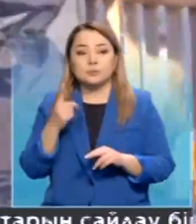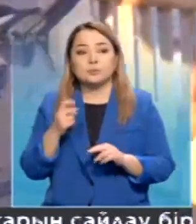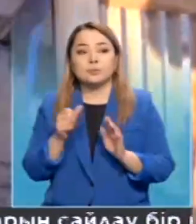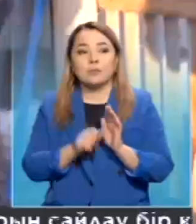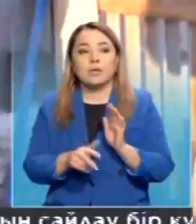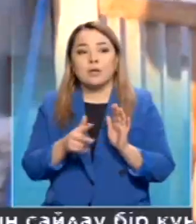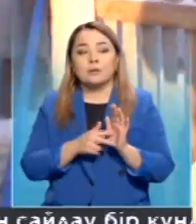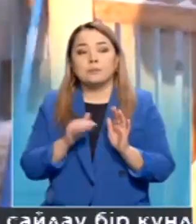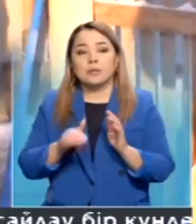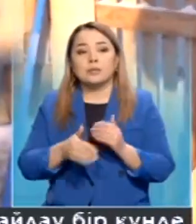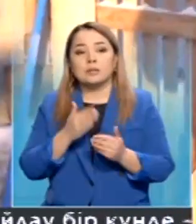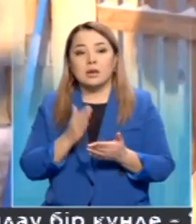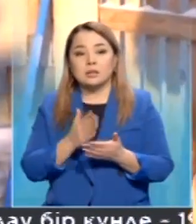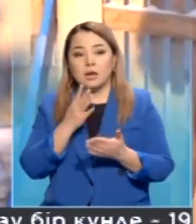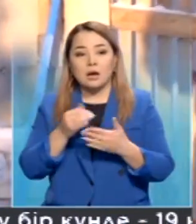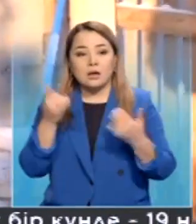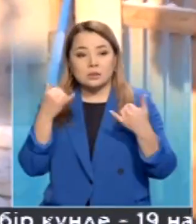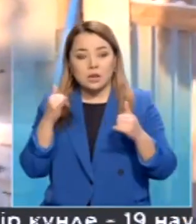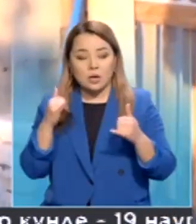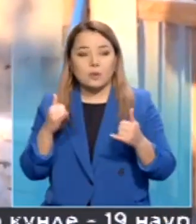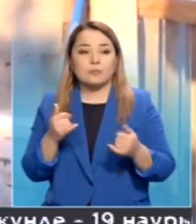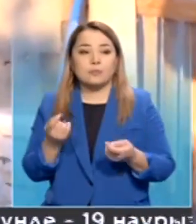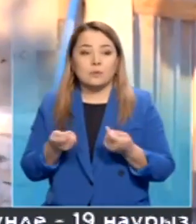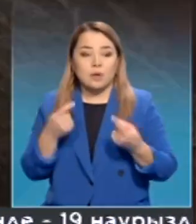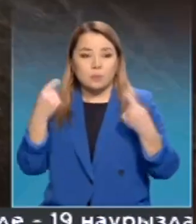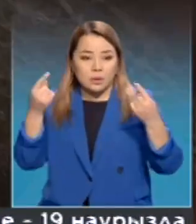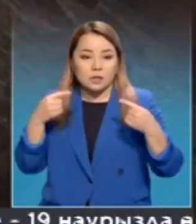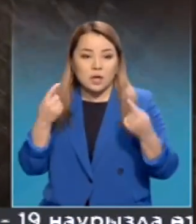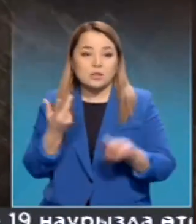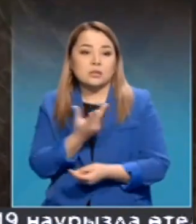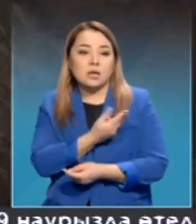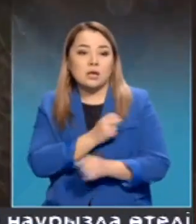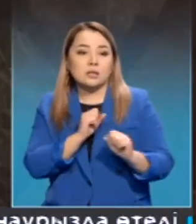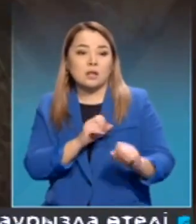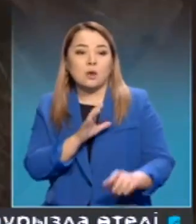168 мыңнан астам ірі қара мен ұсақ малға екпе салынды.